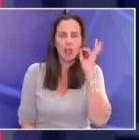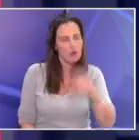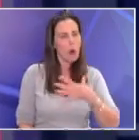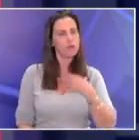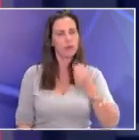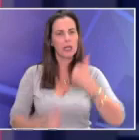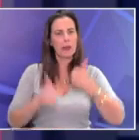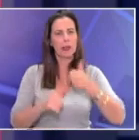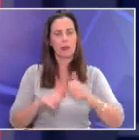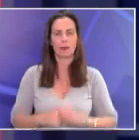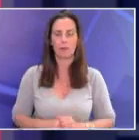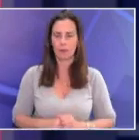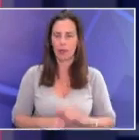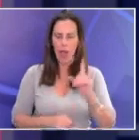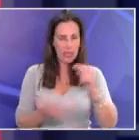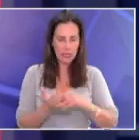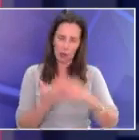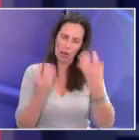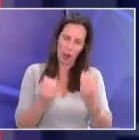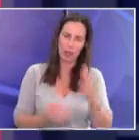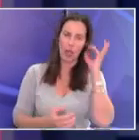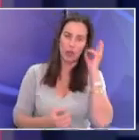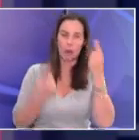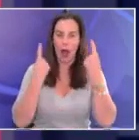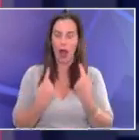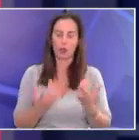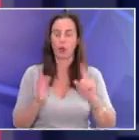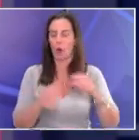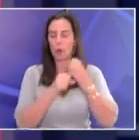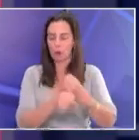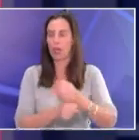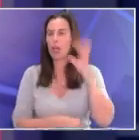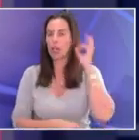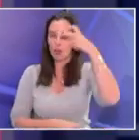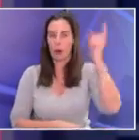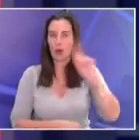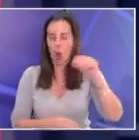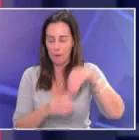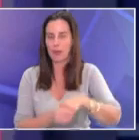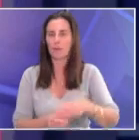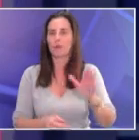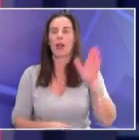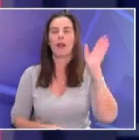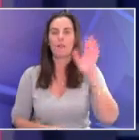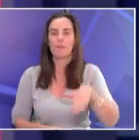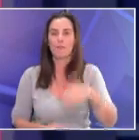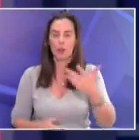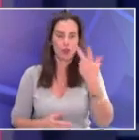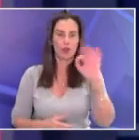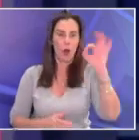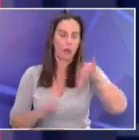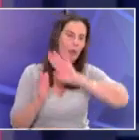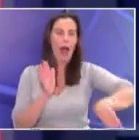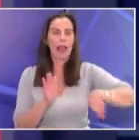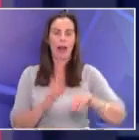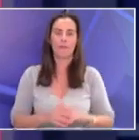מעזות להתמודד בבחירות. הסיבות הן רבות, נשים חרדיות לא מיוצגות, נשים ערביות לא מיוצגות, והנה עפו להם כ-30%